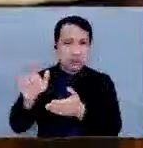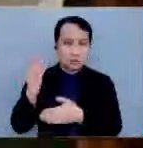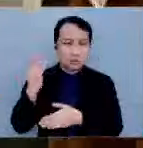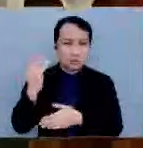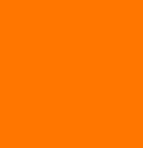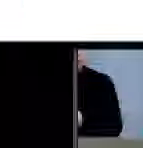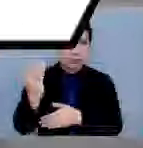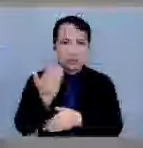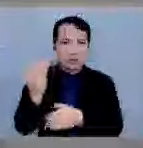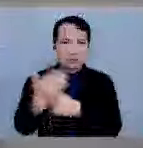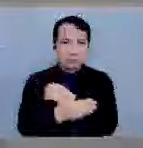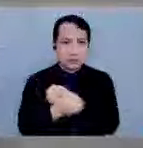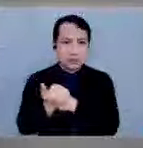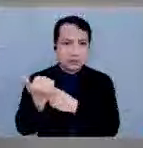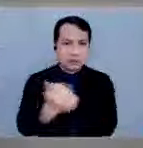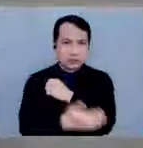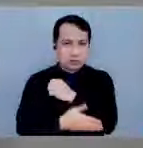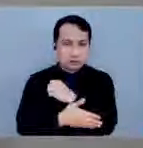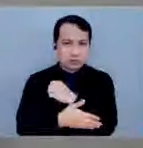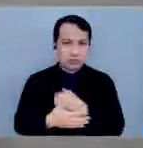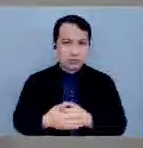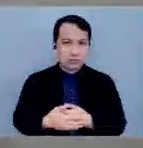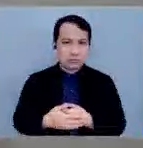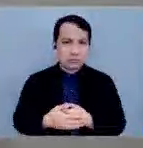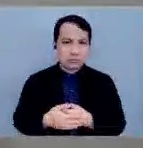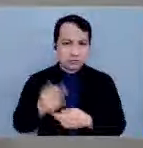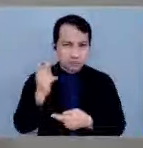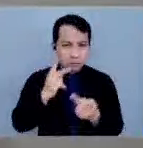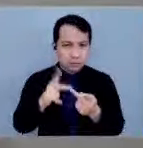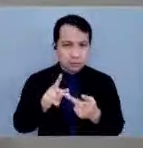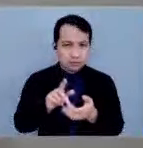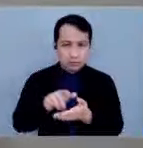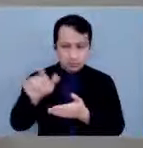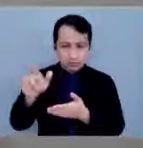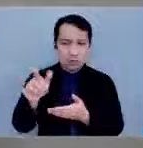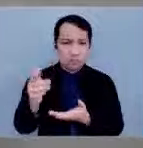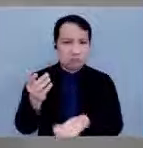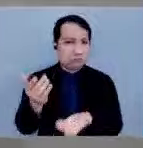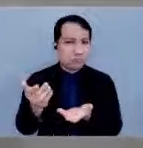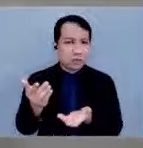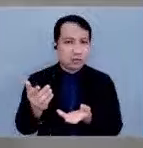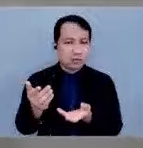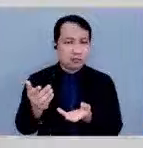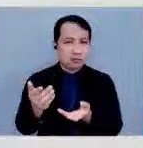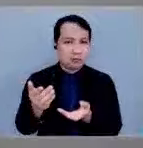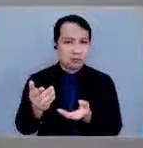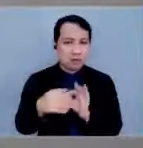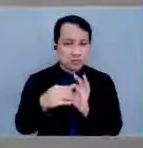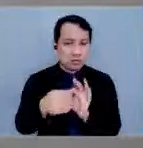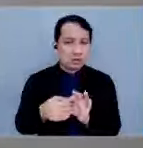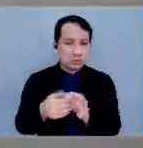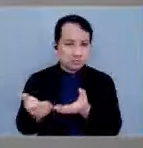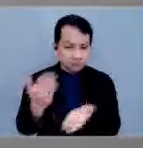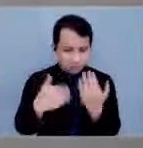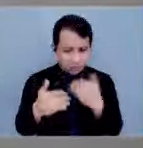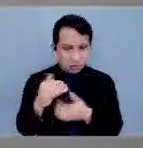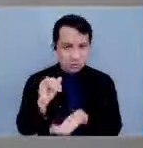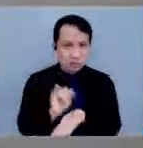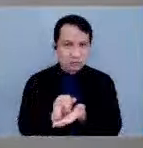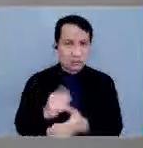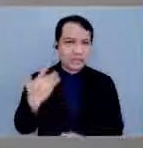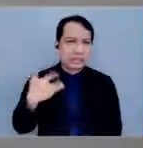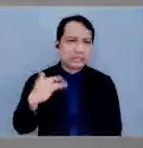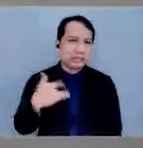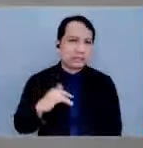bansa. The purpose of their trips are to, of course, to harbor investments. Kanya-kanya hong diskarte. Hindi na naman ho